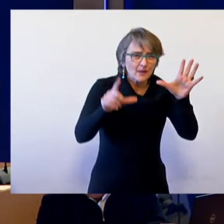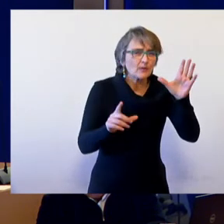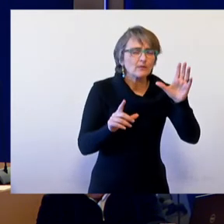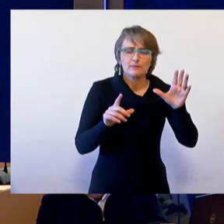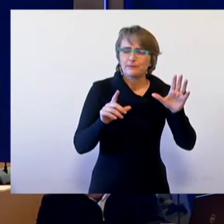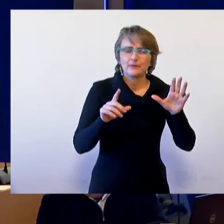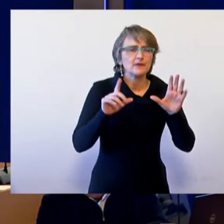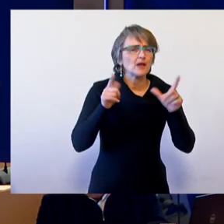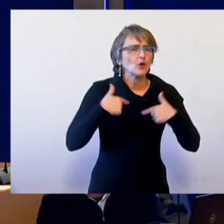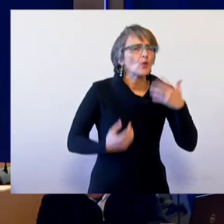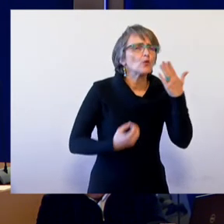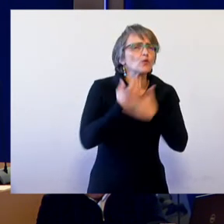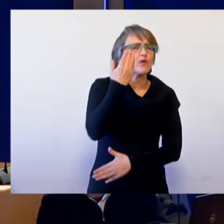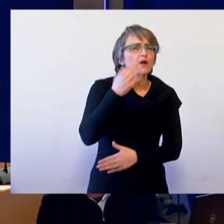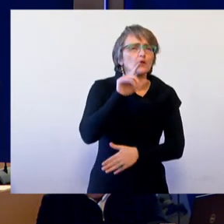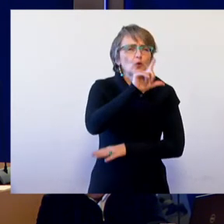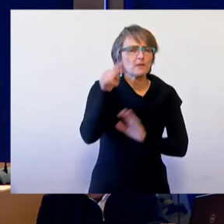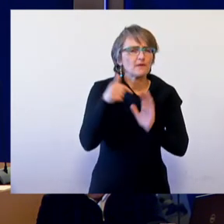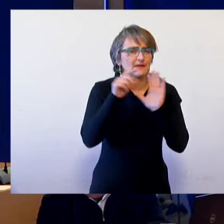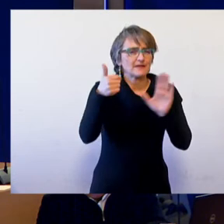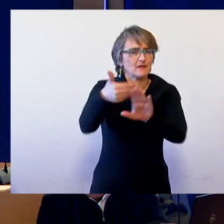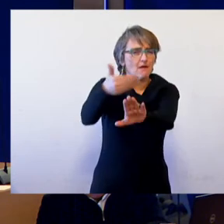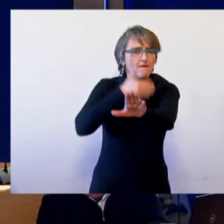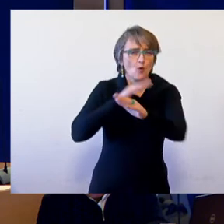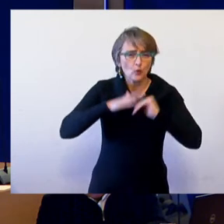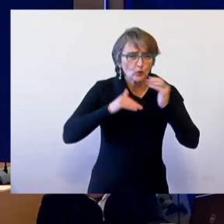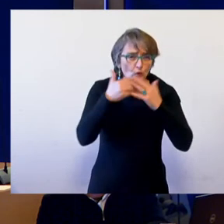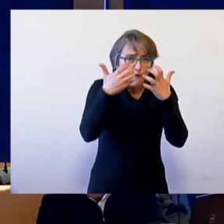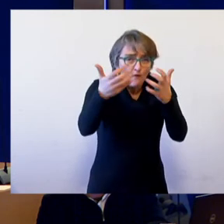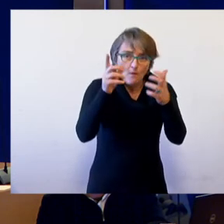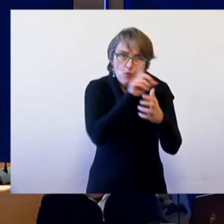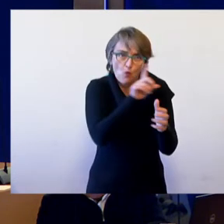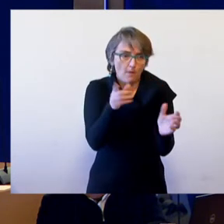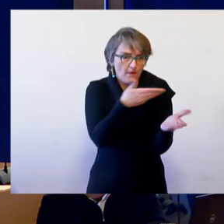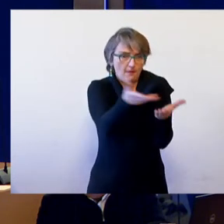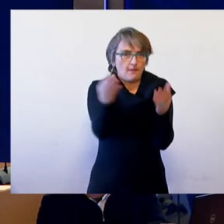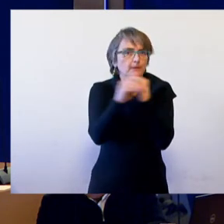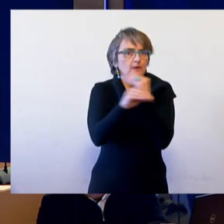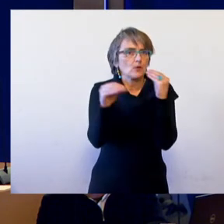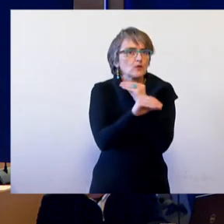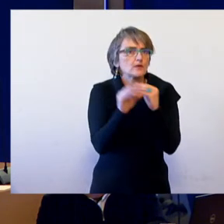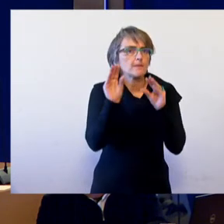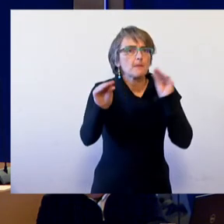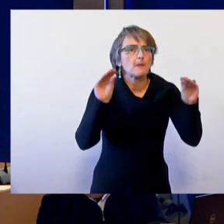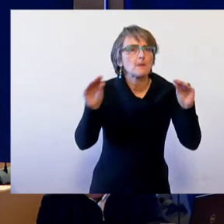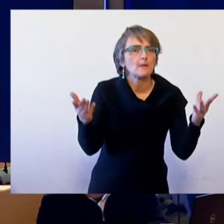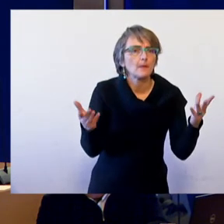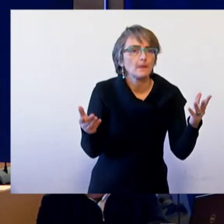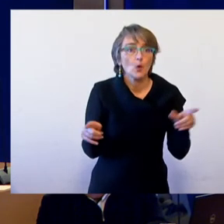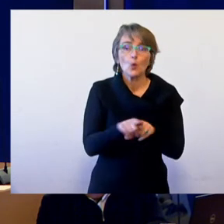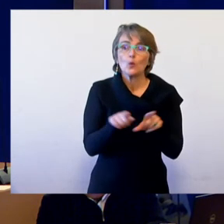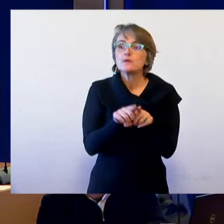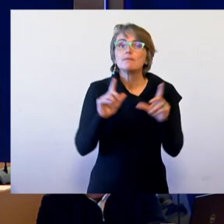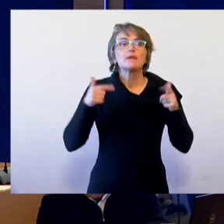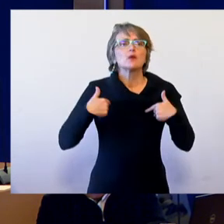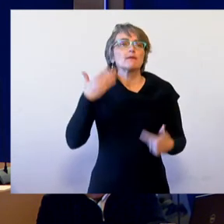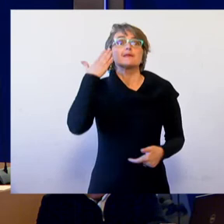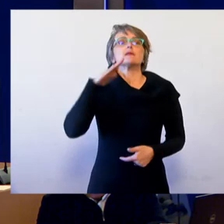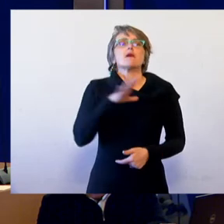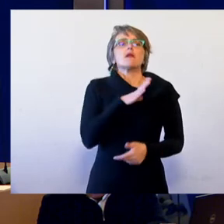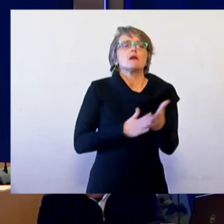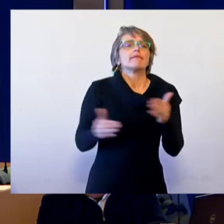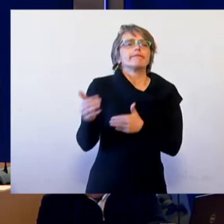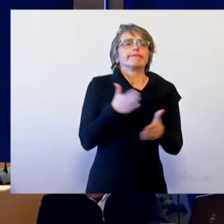d'ici 2026, et où en particulier dans les écoles où on sait que les stratégies d'évitement sont légion. Voilà. Comment on fait pour développer